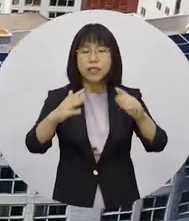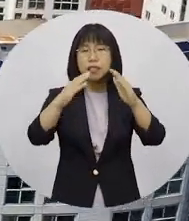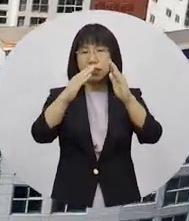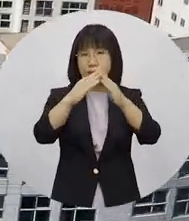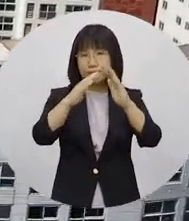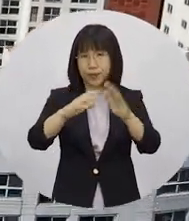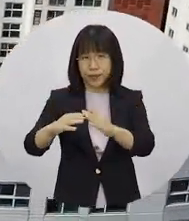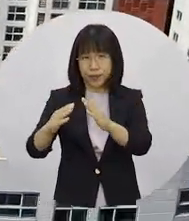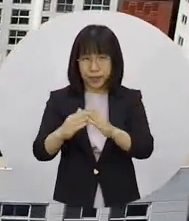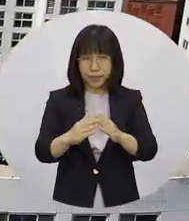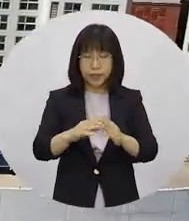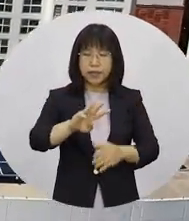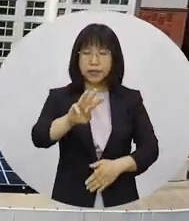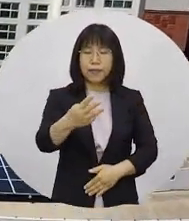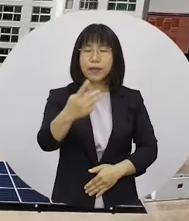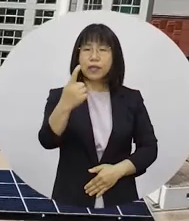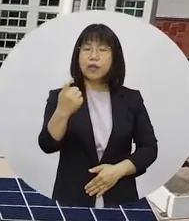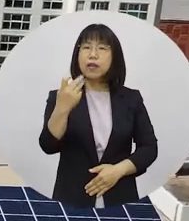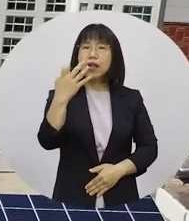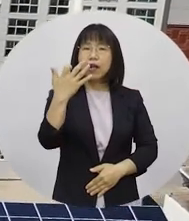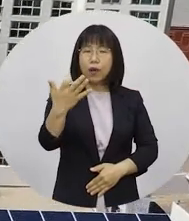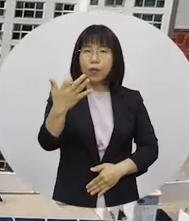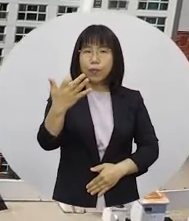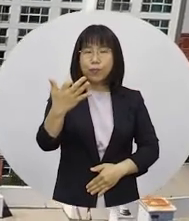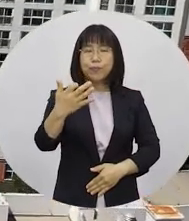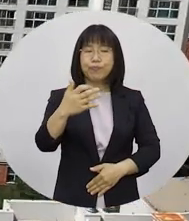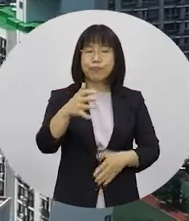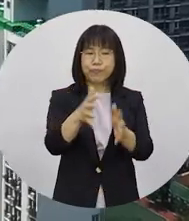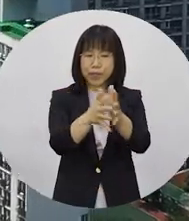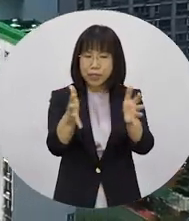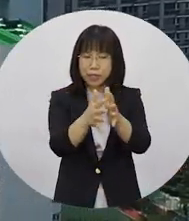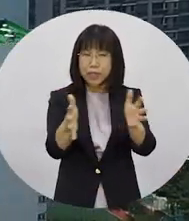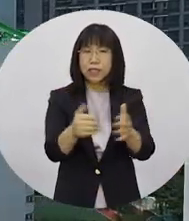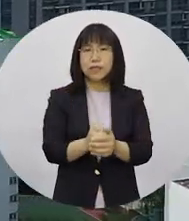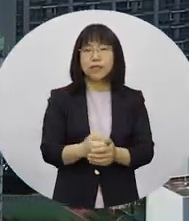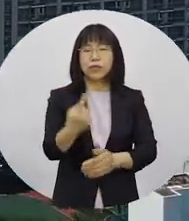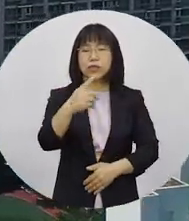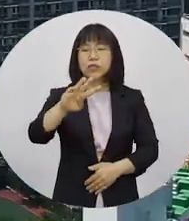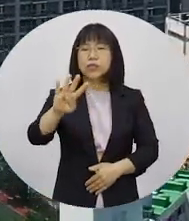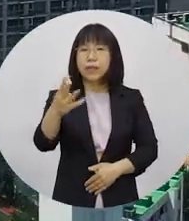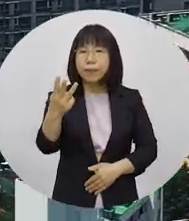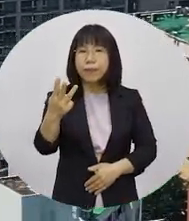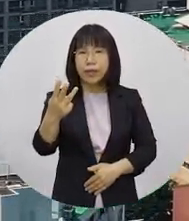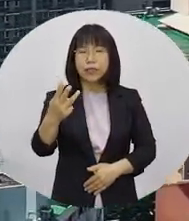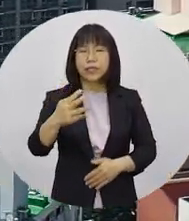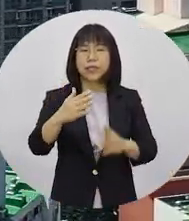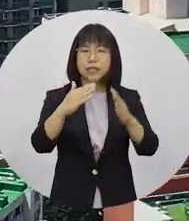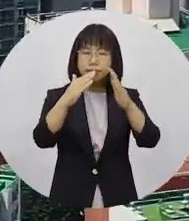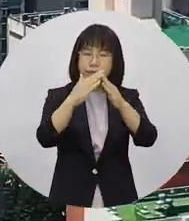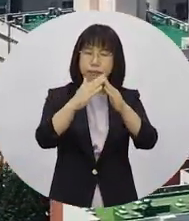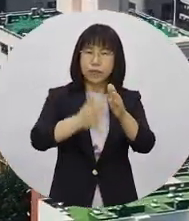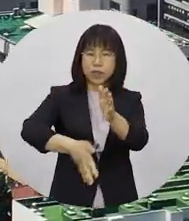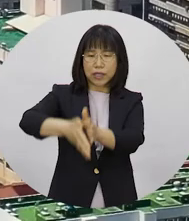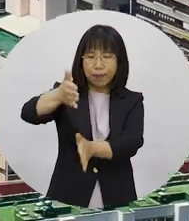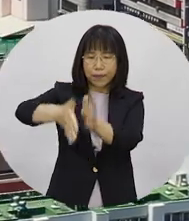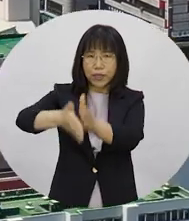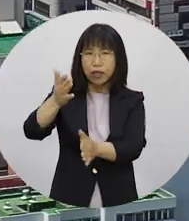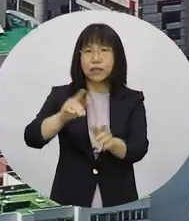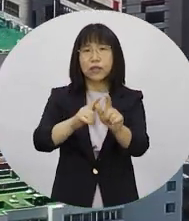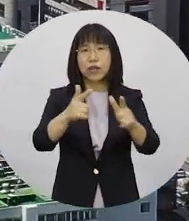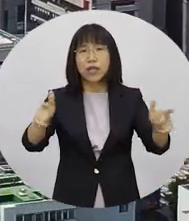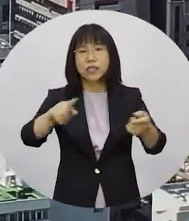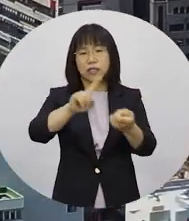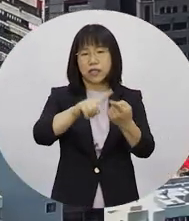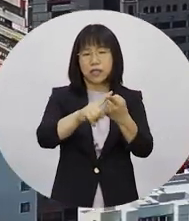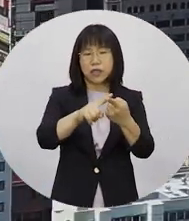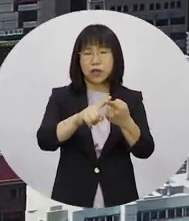공동주택 등 총 3백 19개 단지 1300만 세계 돈과 축대 옹벽 담장 등